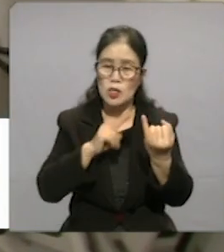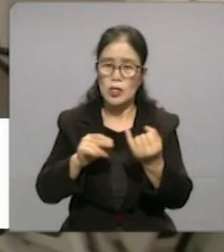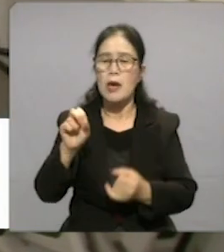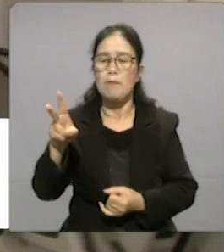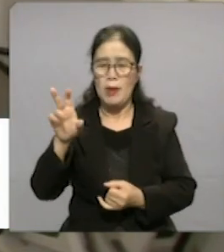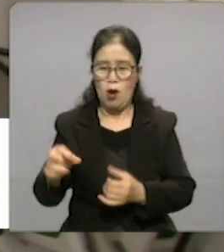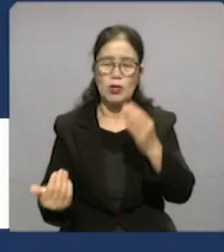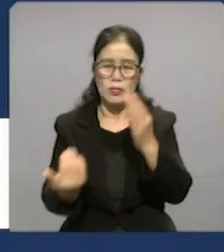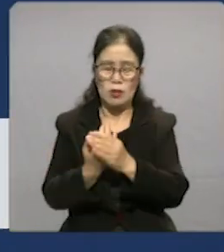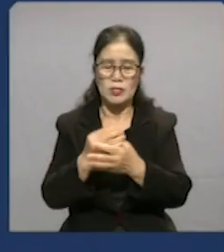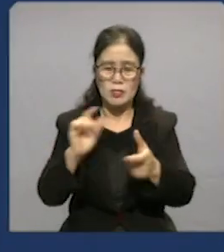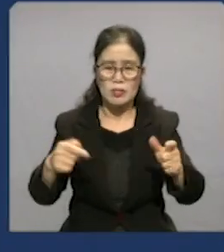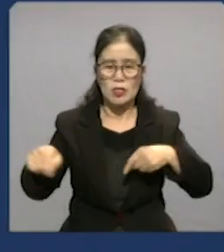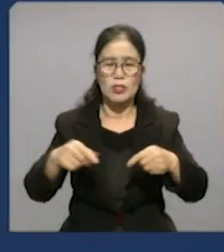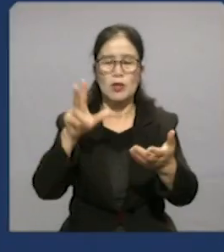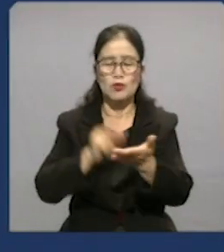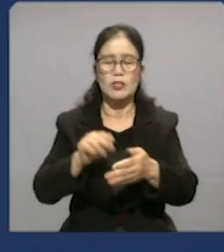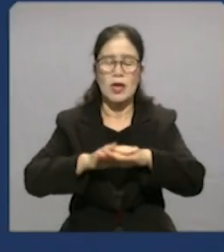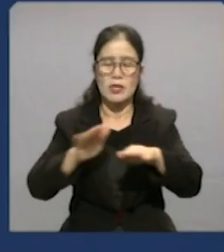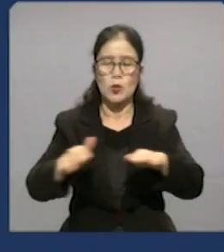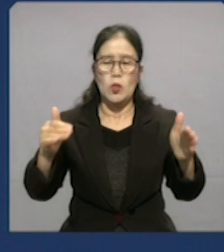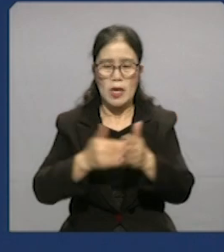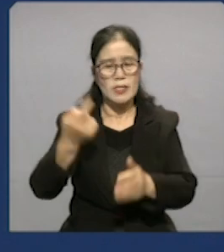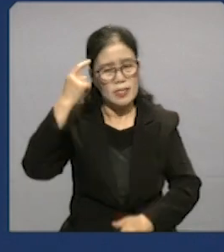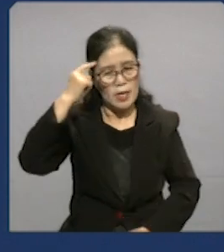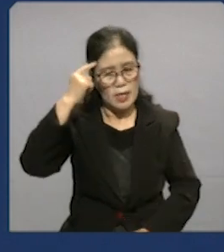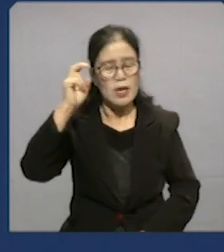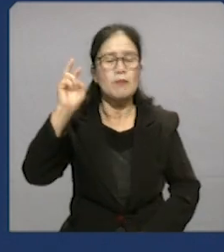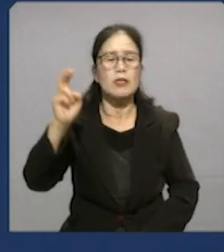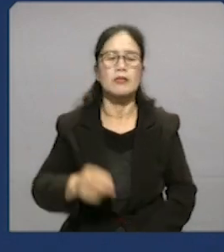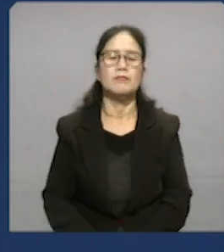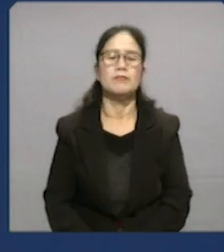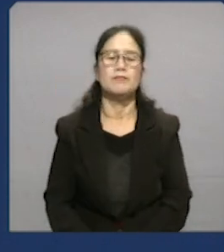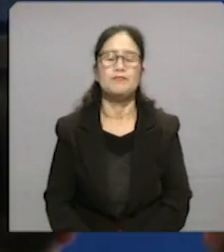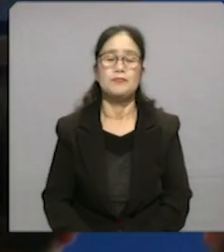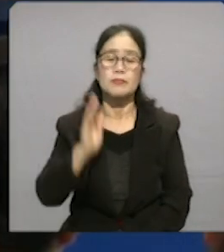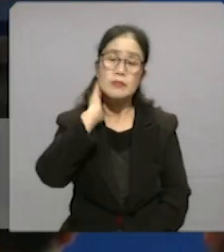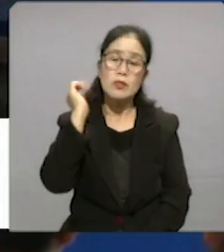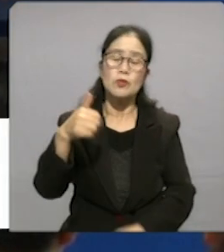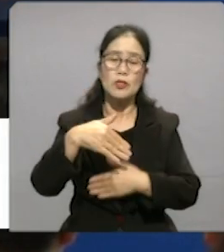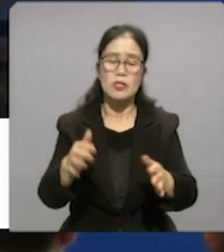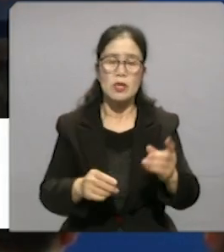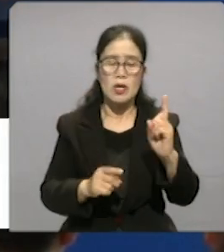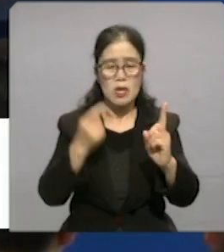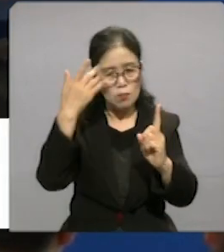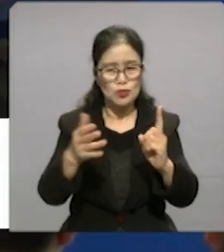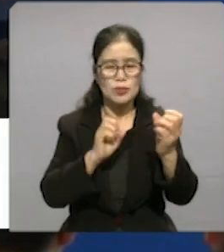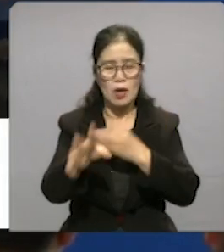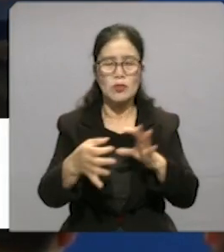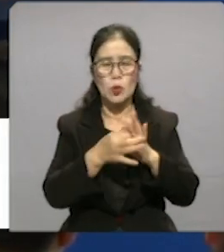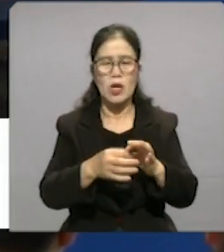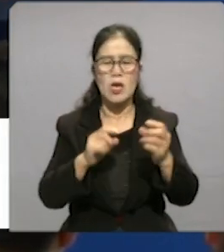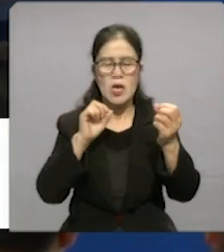씨 논란 등 정치적 논란 해소까지 감안한 걸로 보입니다. 대통령실은 일문일답을 통해 질문이